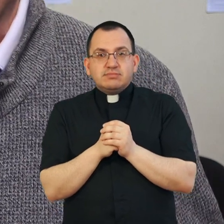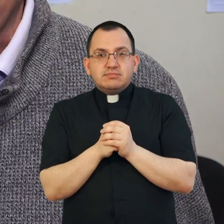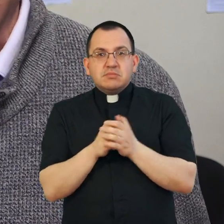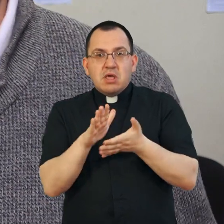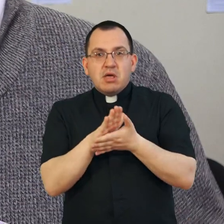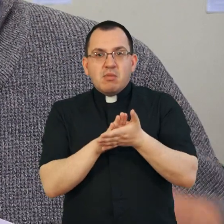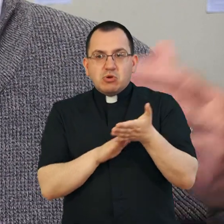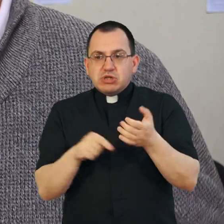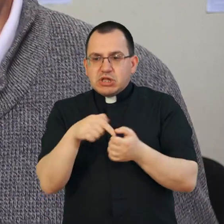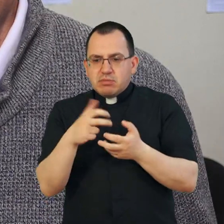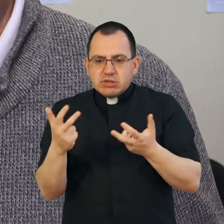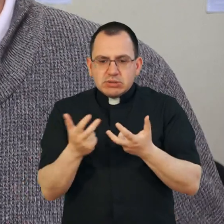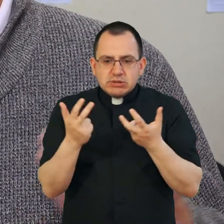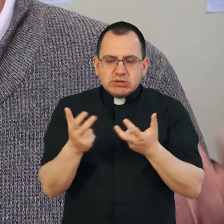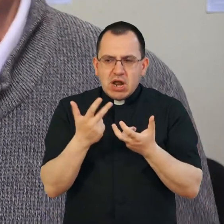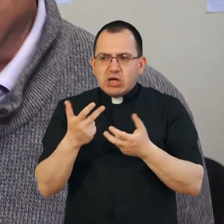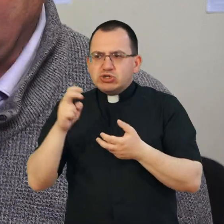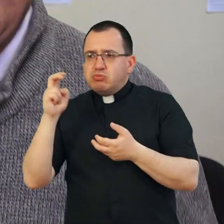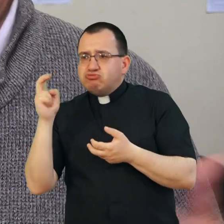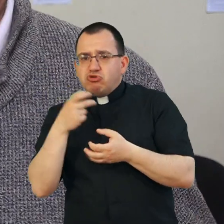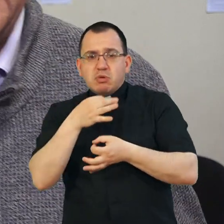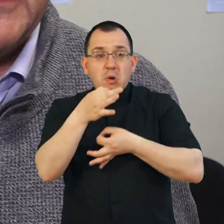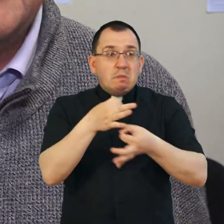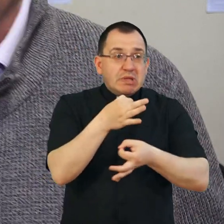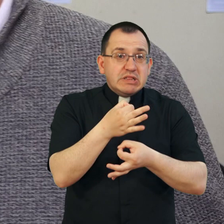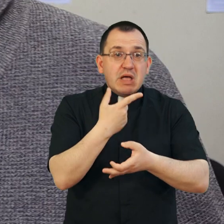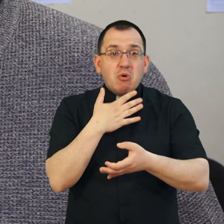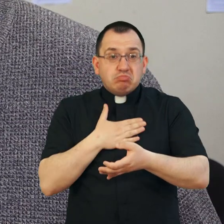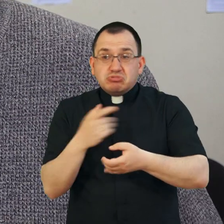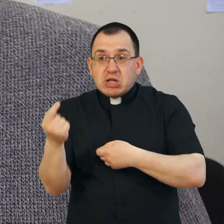početku smo mi tražili, zvali, pitali da li bi bili